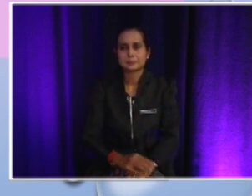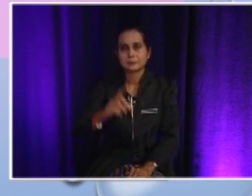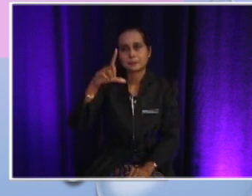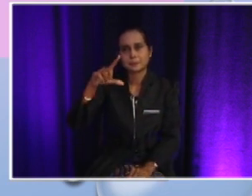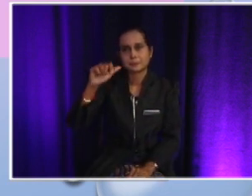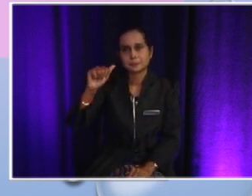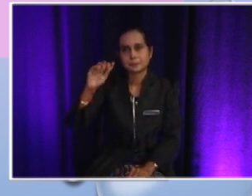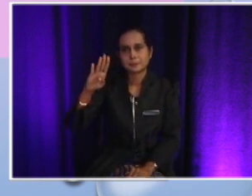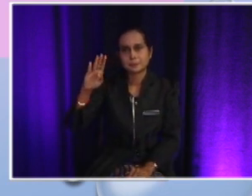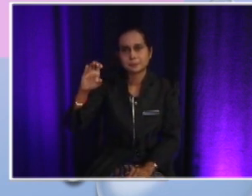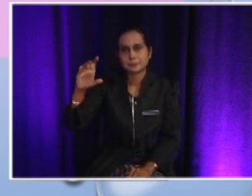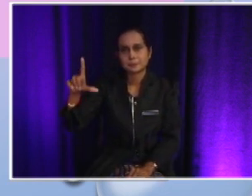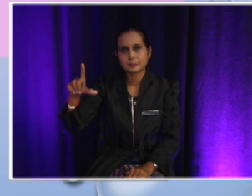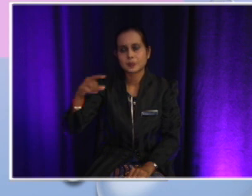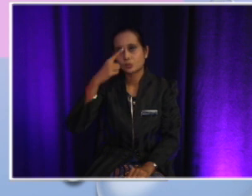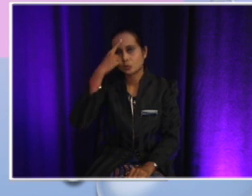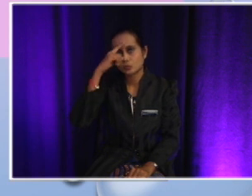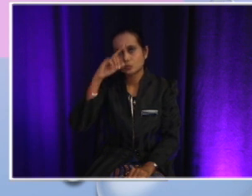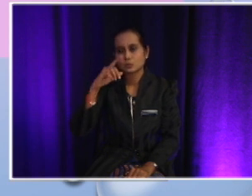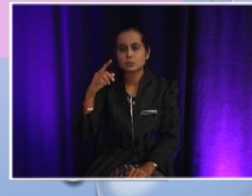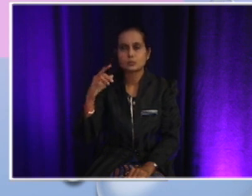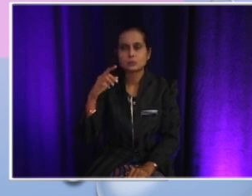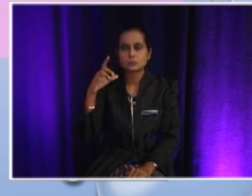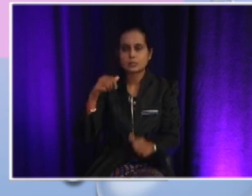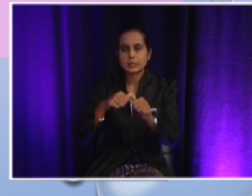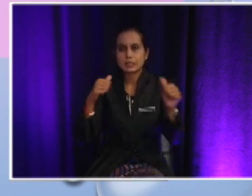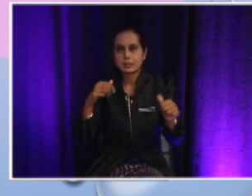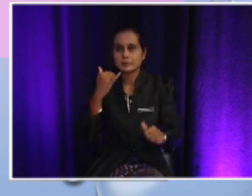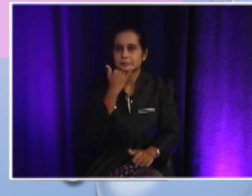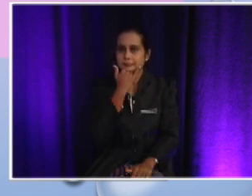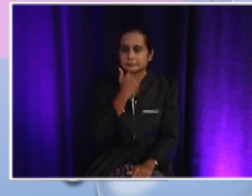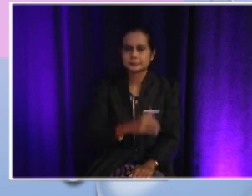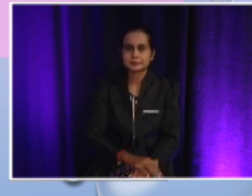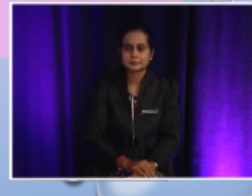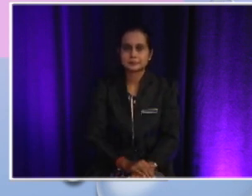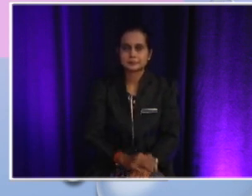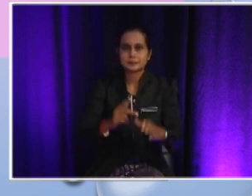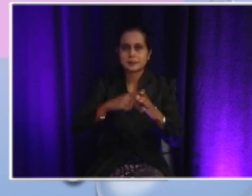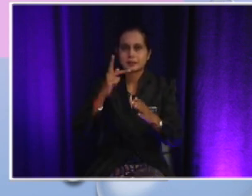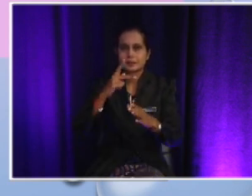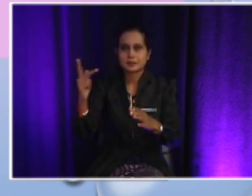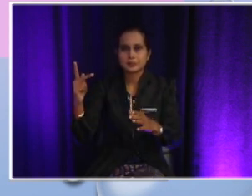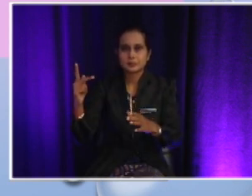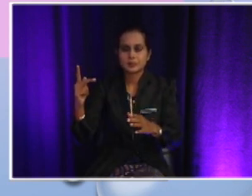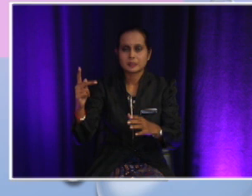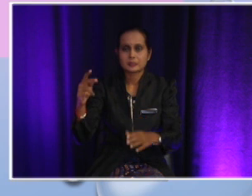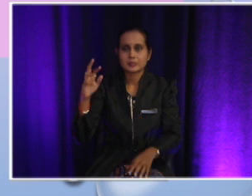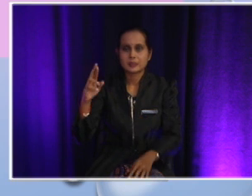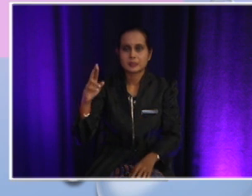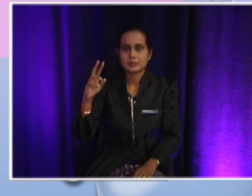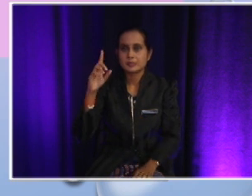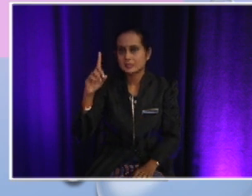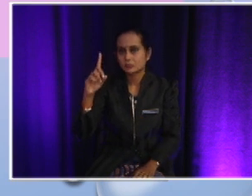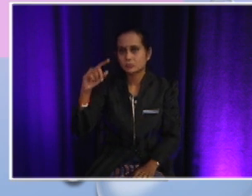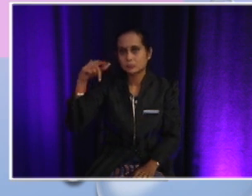tersalah, tidak tertolak markah kat situ. Dan bila kita keluarkan rintangan yang tinggi, kita cuma ada satu